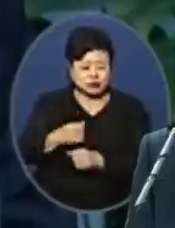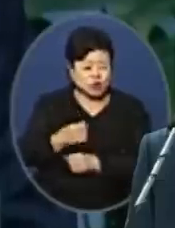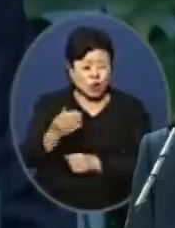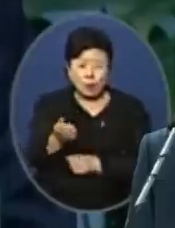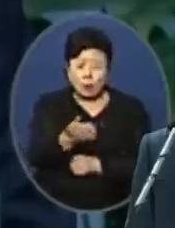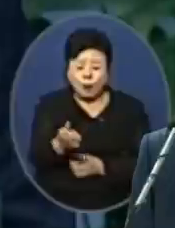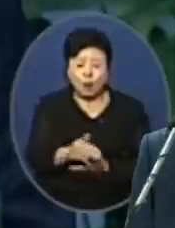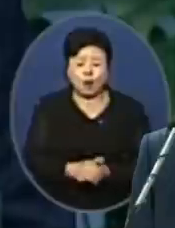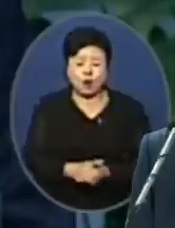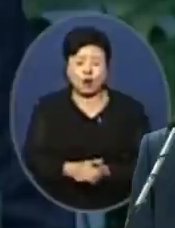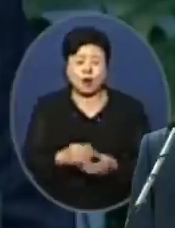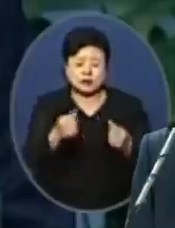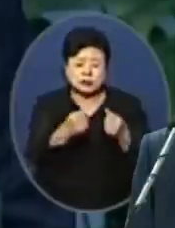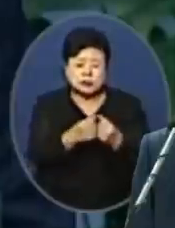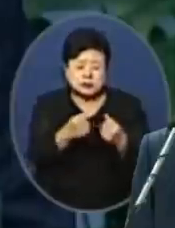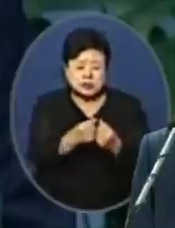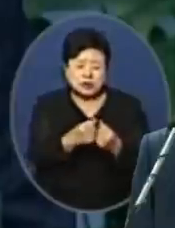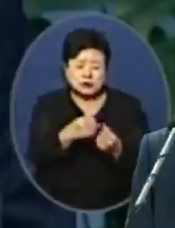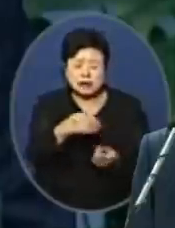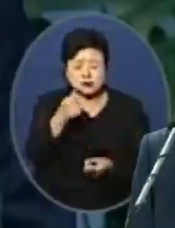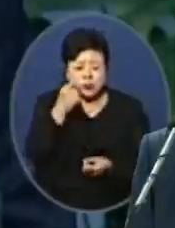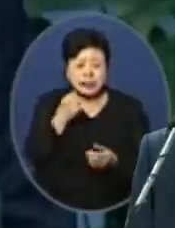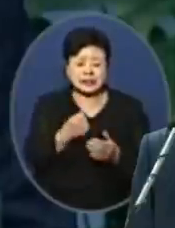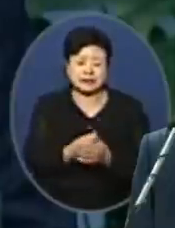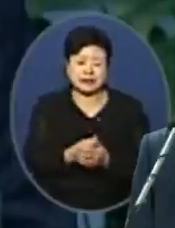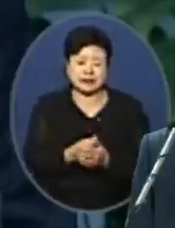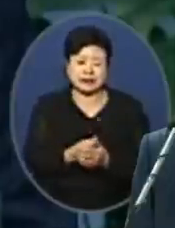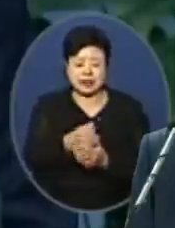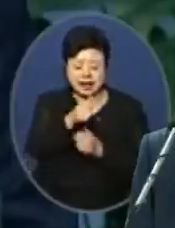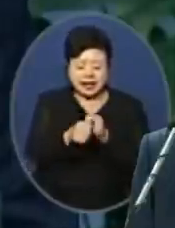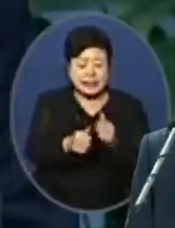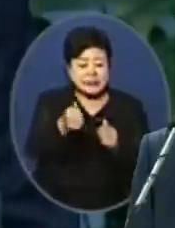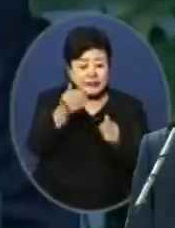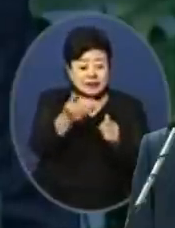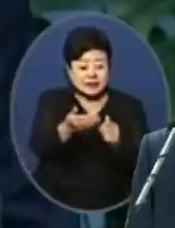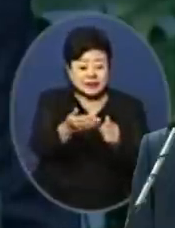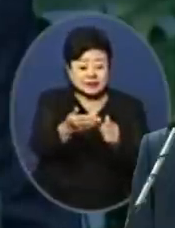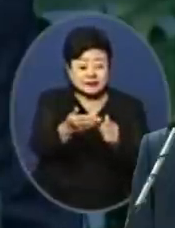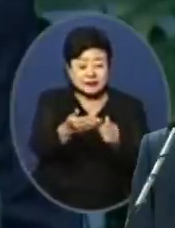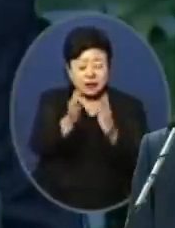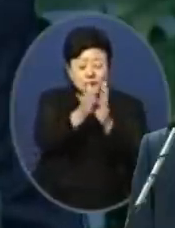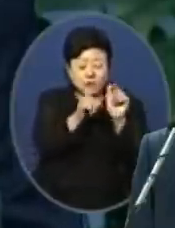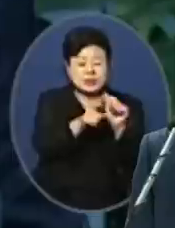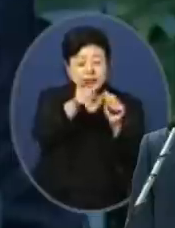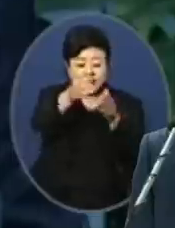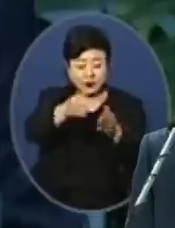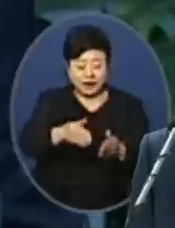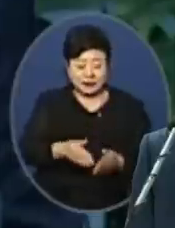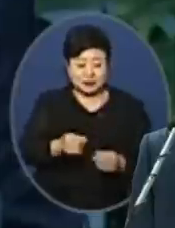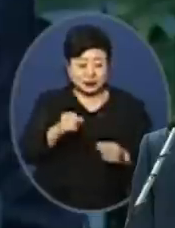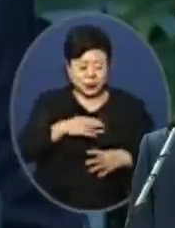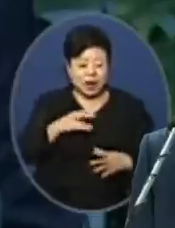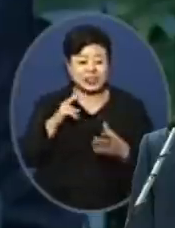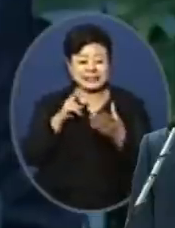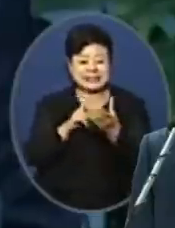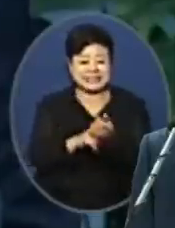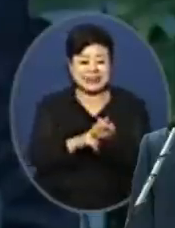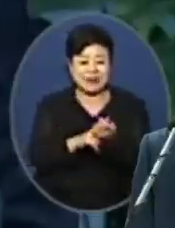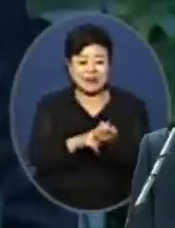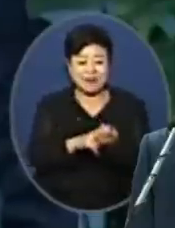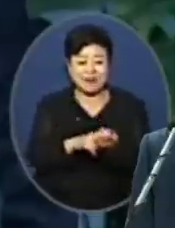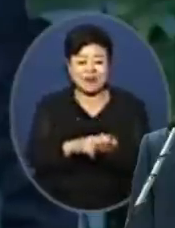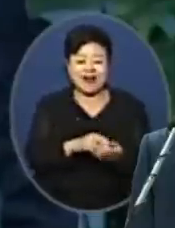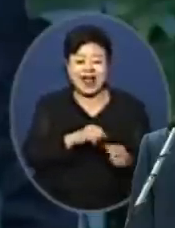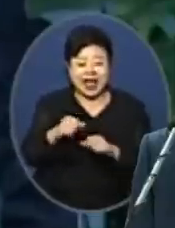없고 싸워서 나갈 수는 없었으니까 하나님께서 모세를 통하여 놀라운 기적을